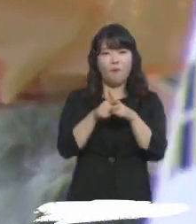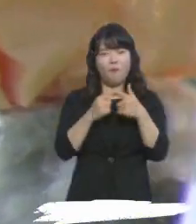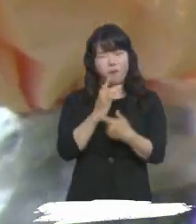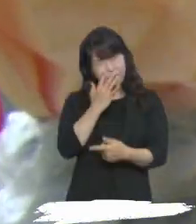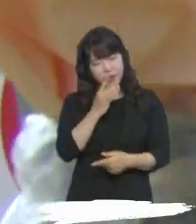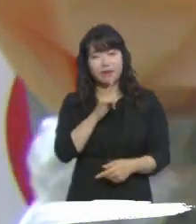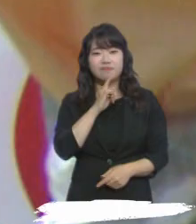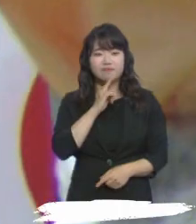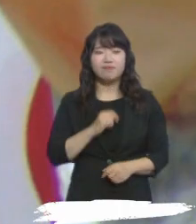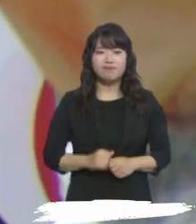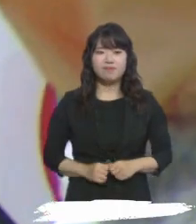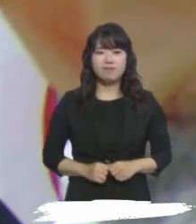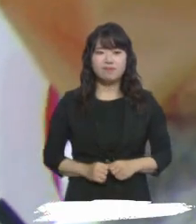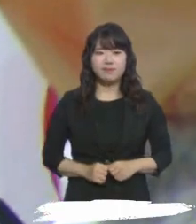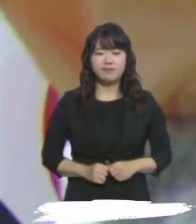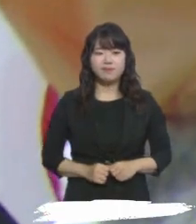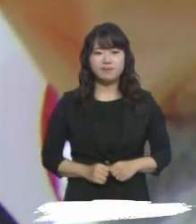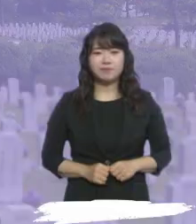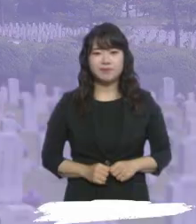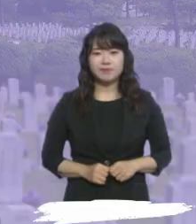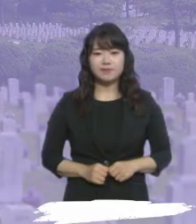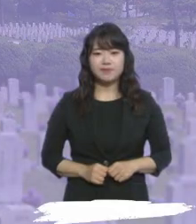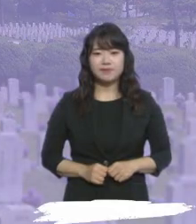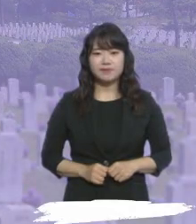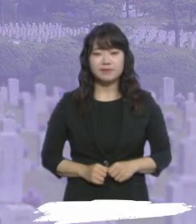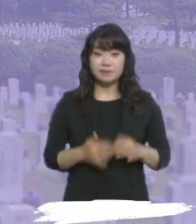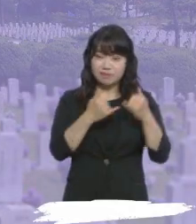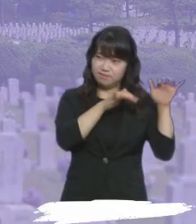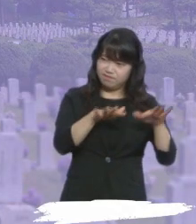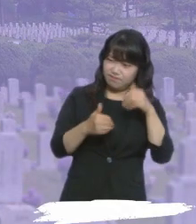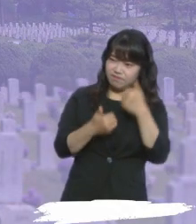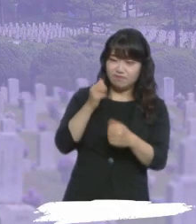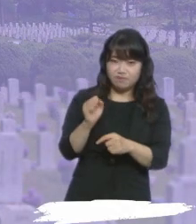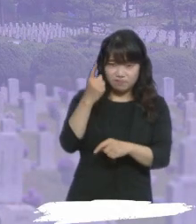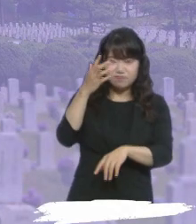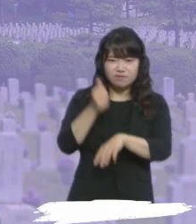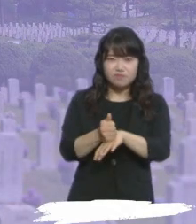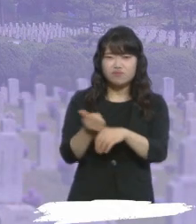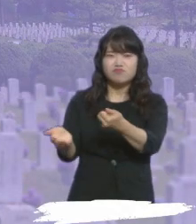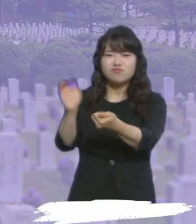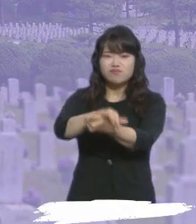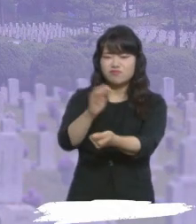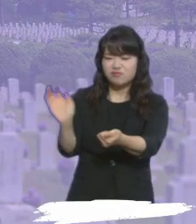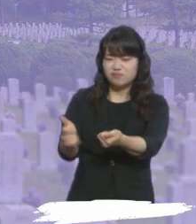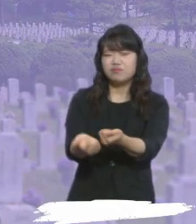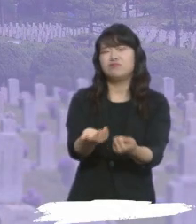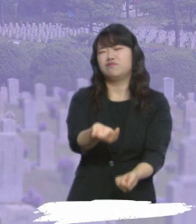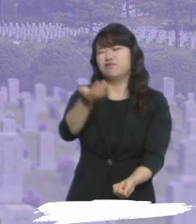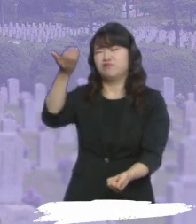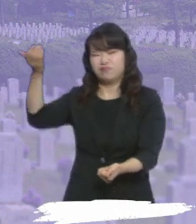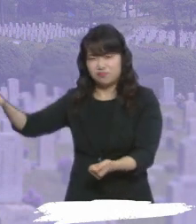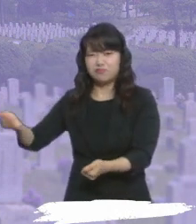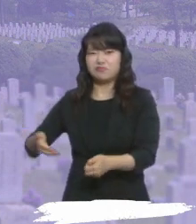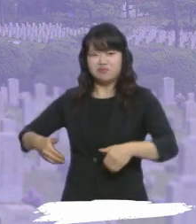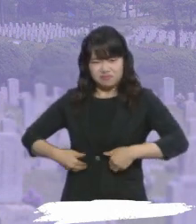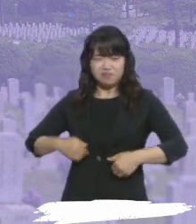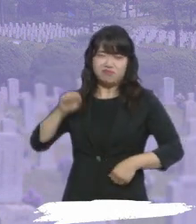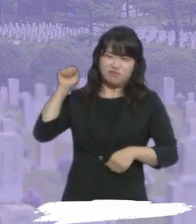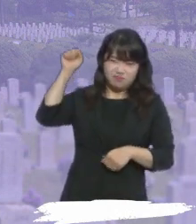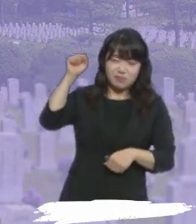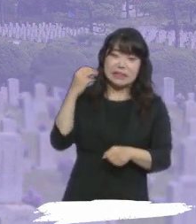수 없다는 반응을 보입니다. 이러한 시민들의 반응은 파묘 논란이 크게 불거졌던 4년 전에도